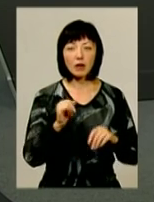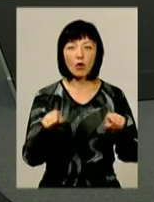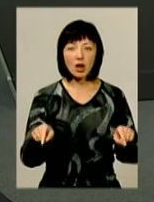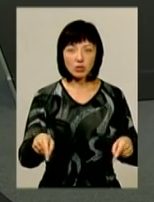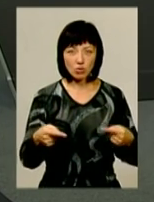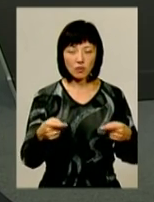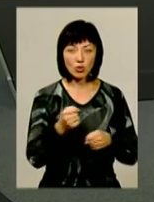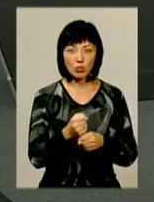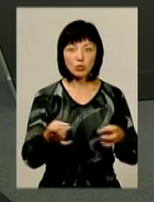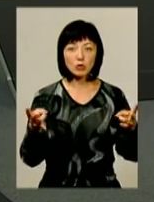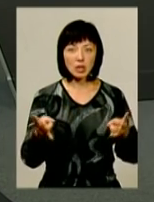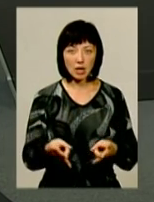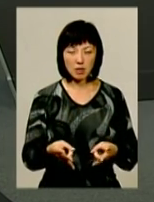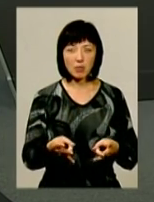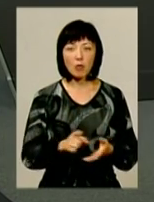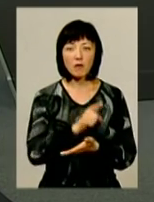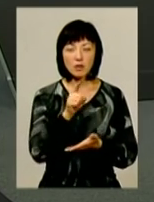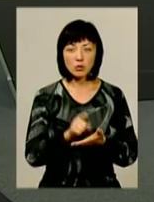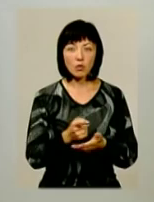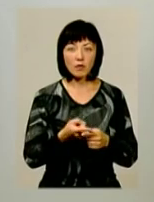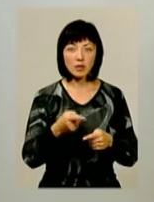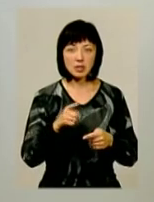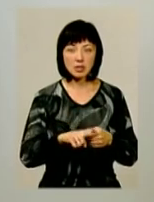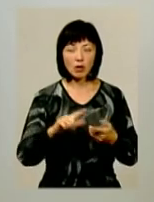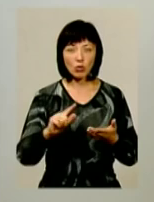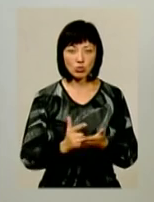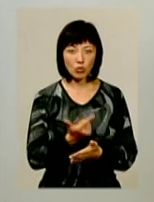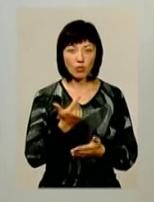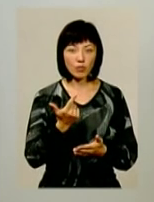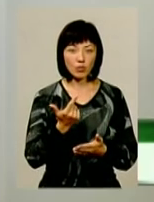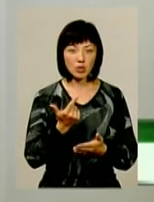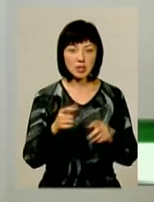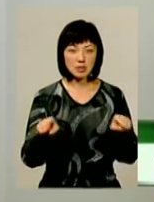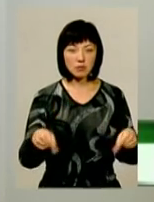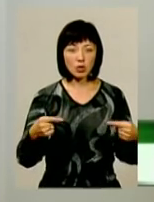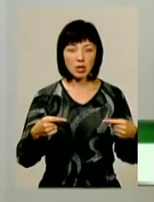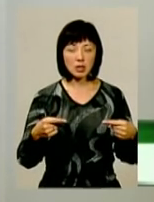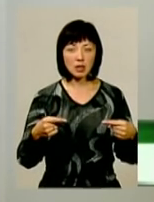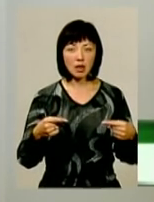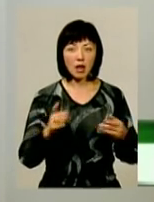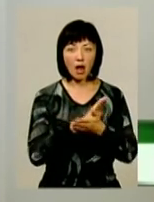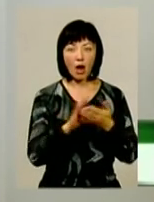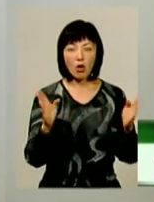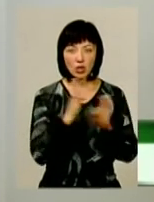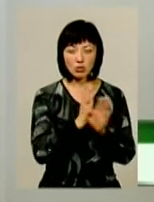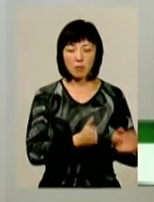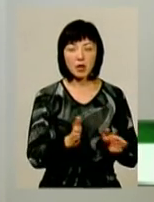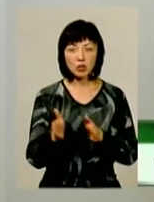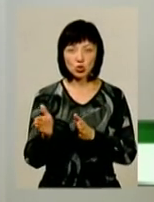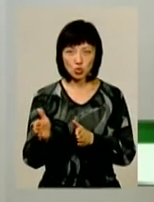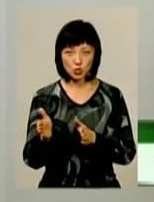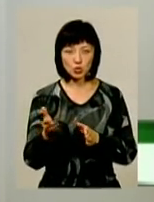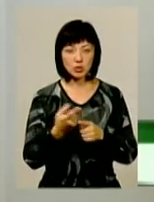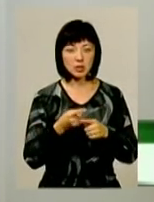Організовувати роботу треба обов'язково ці, опять же, створити екологічну мережу. Екологічну мережу